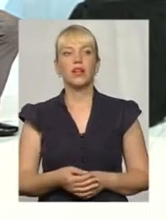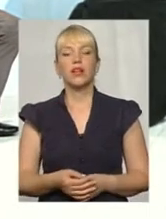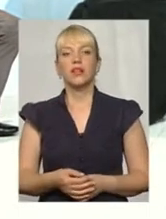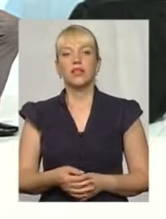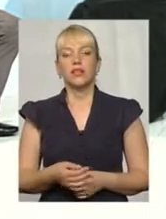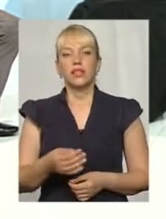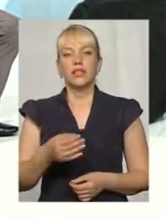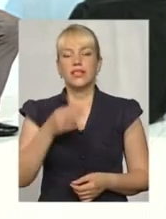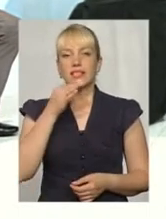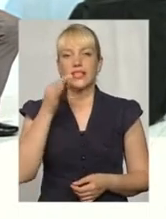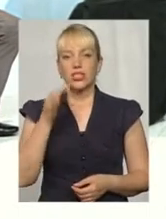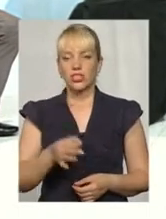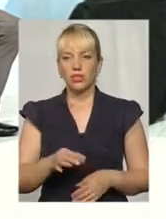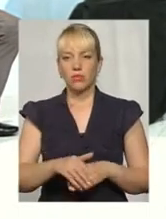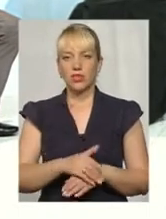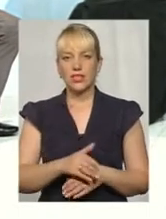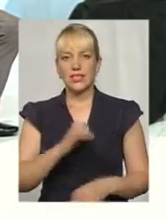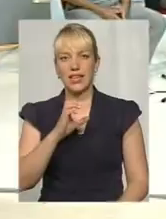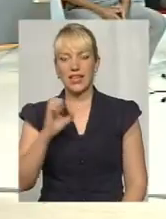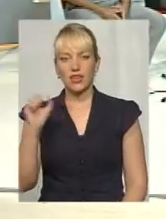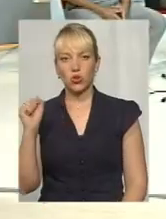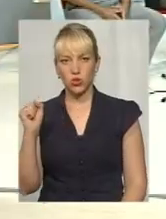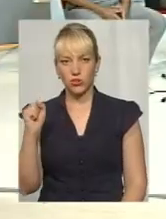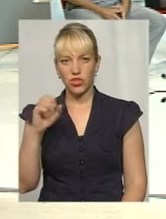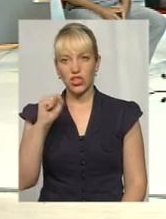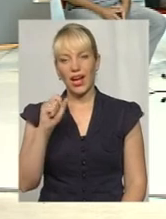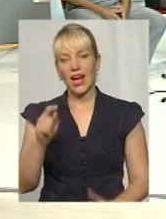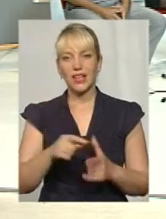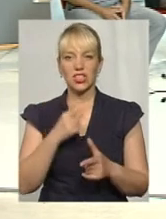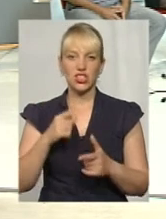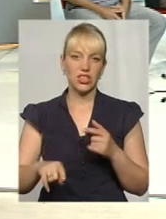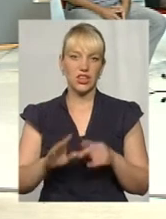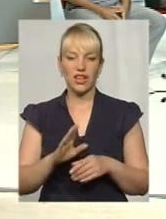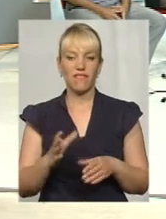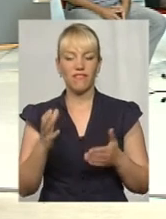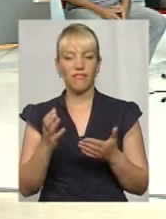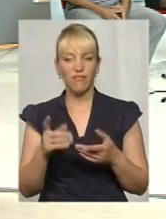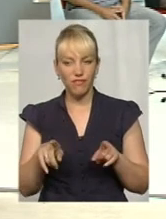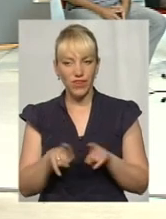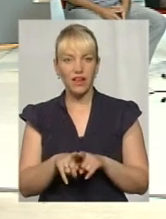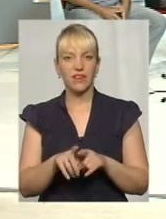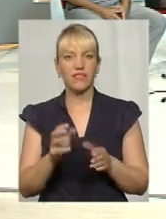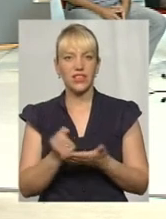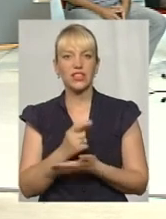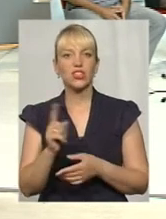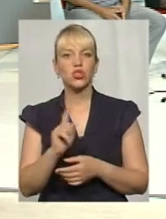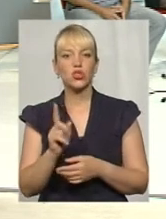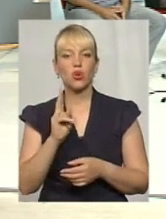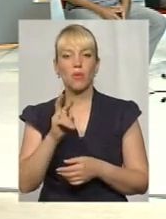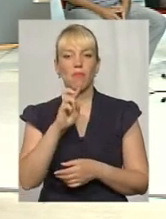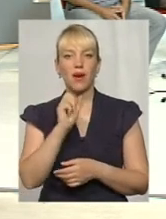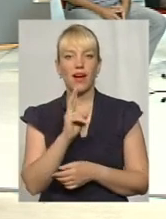ласка, Сергію Антоновичу, а чи не вийде так, що для тих бакалаврів,